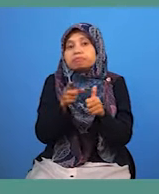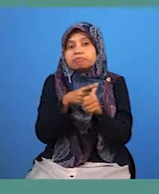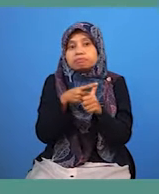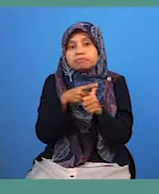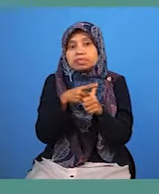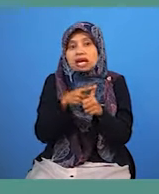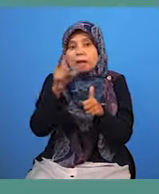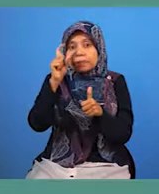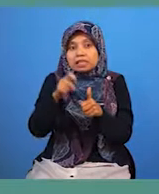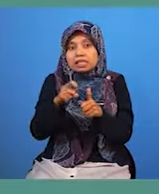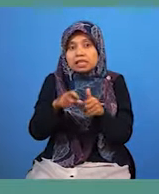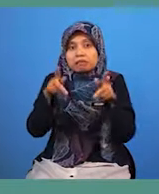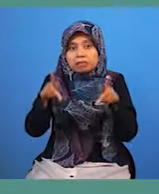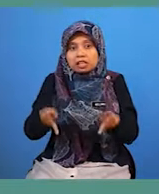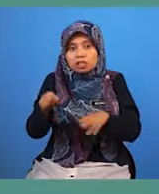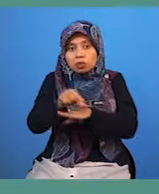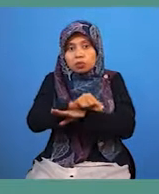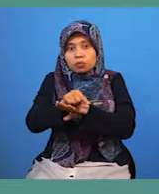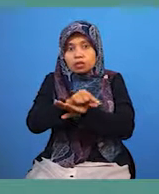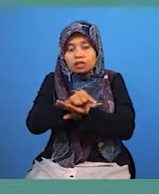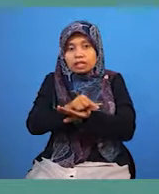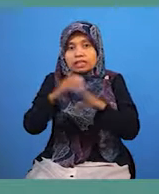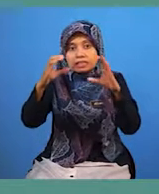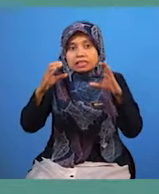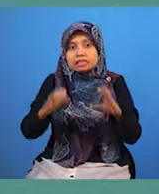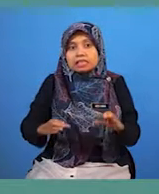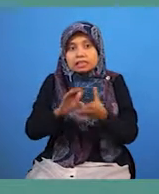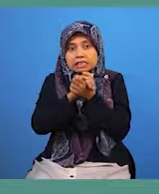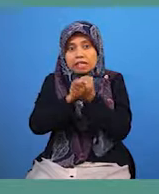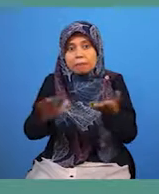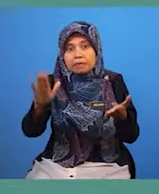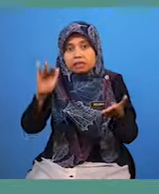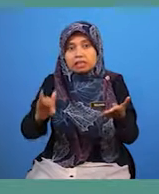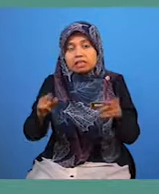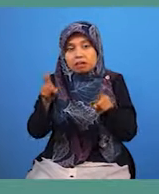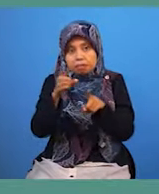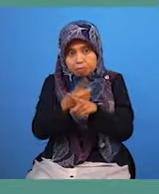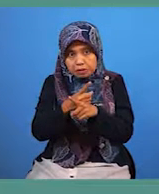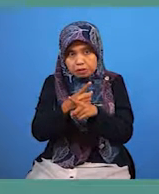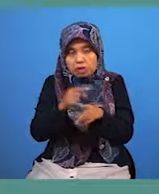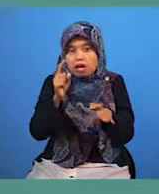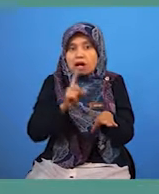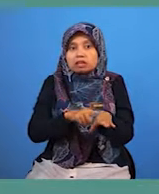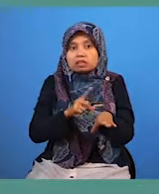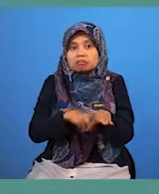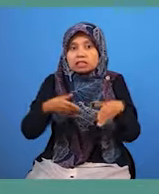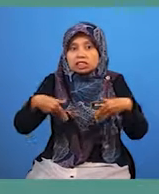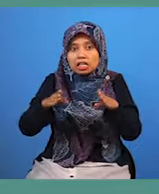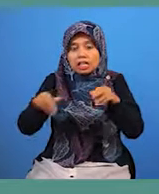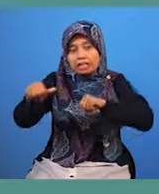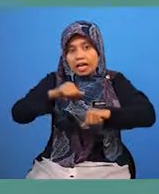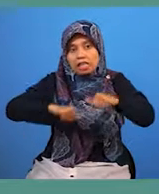pertama, pastikan pelajar menggunakan kaedah keselamatan yang sesuai semasa menjalankan